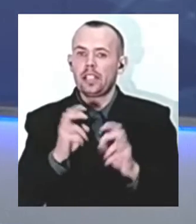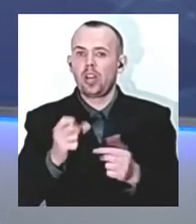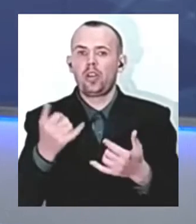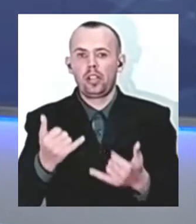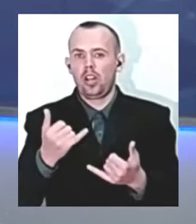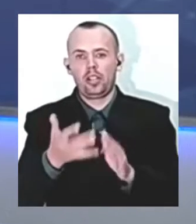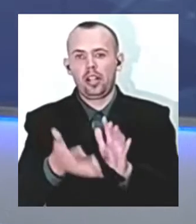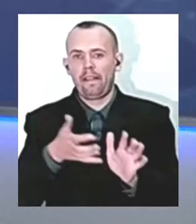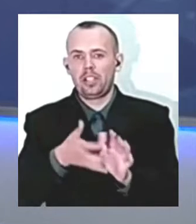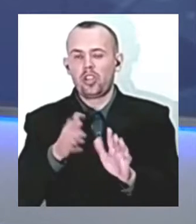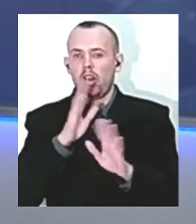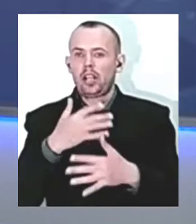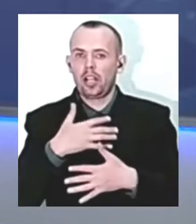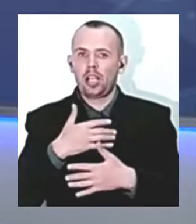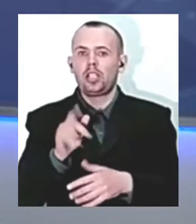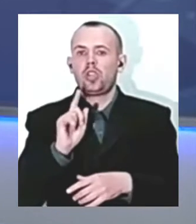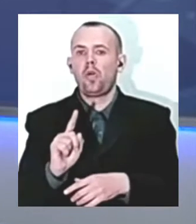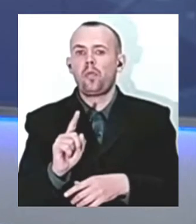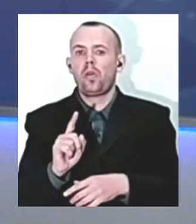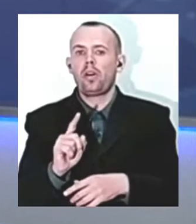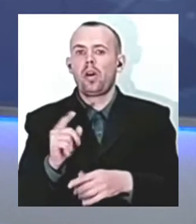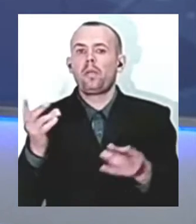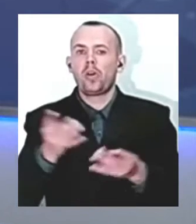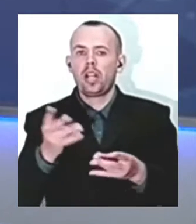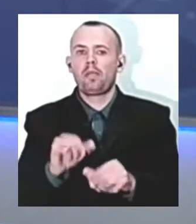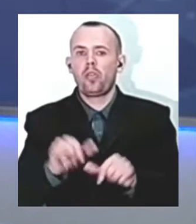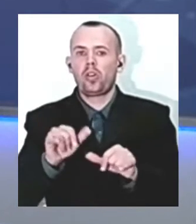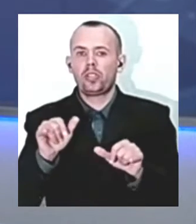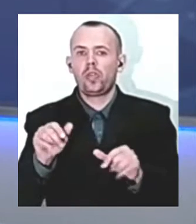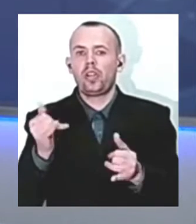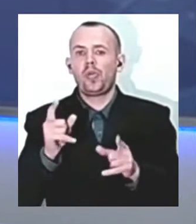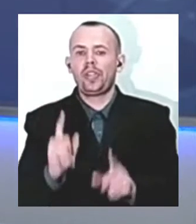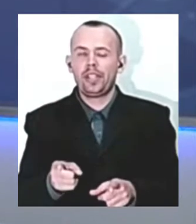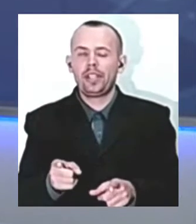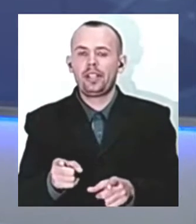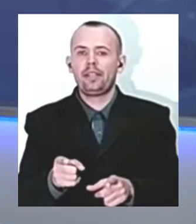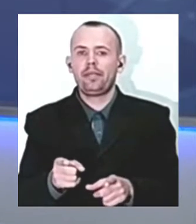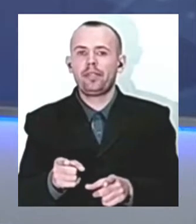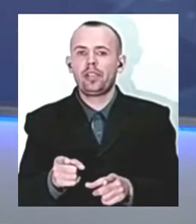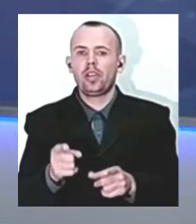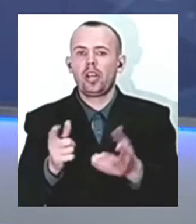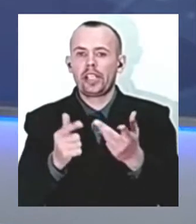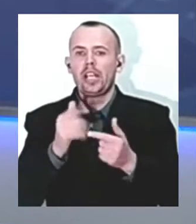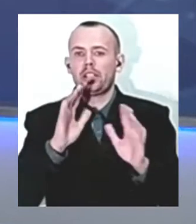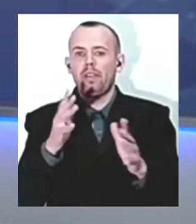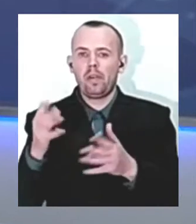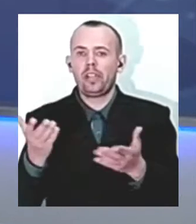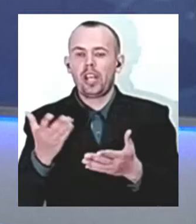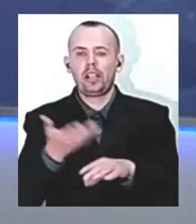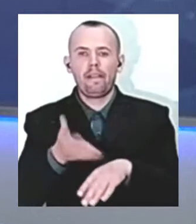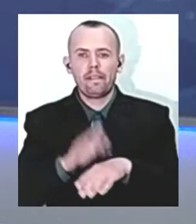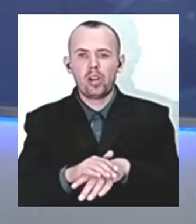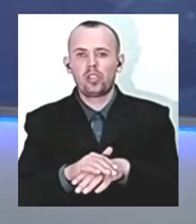кисню, бо потреба росте, дійсно, кількість випадків, які важкі, збільшується,